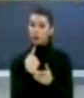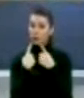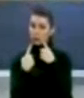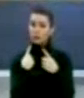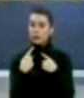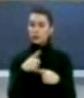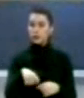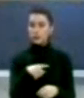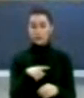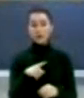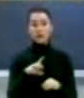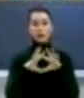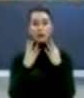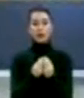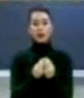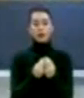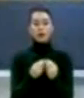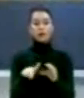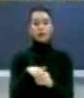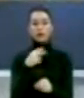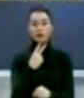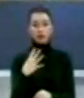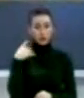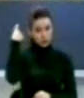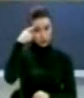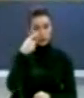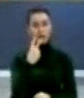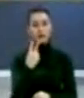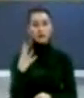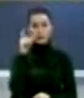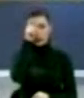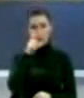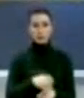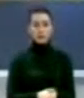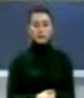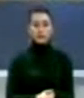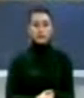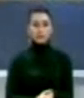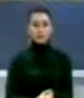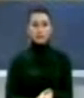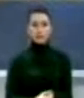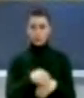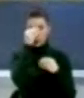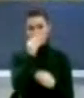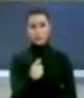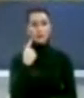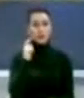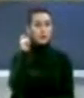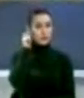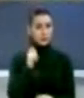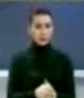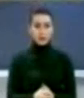prokuroris tjeti punësuar 24 shqiptar dhe 24 sërb. zonja e zotri,